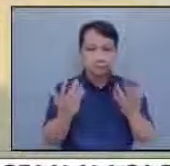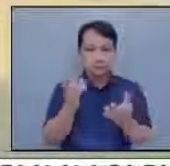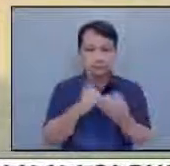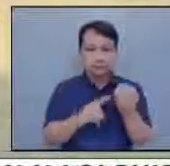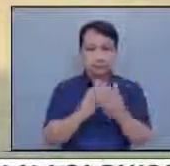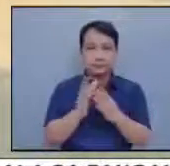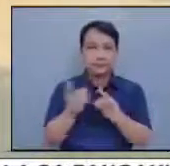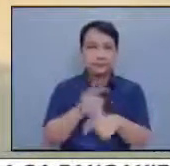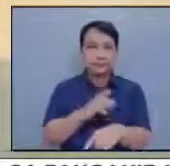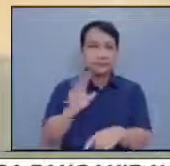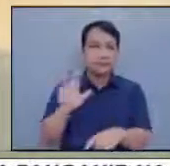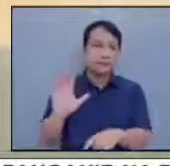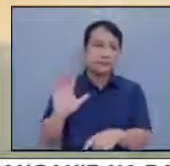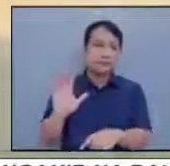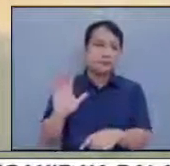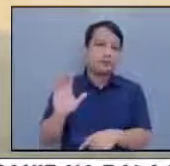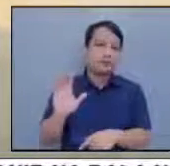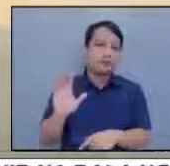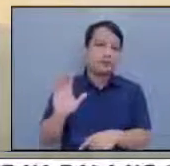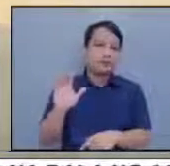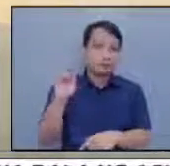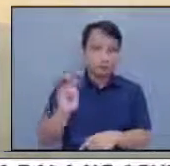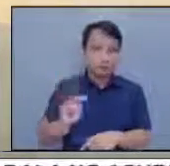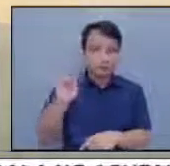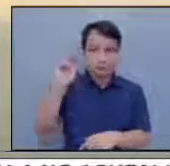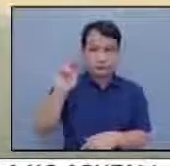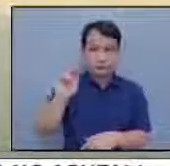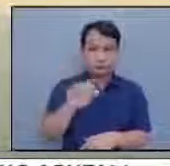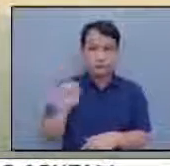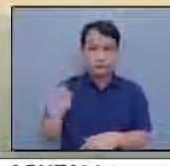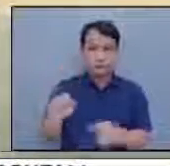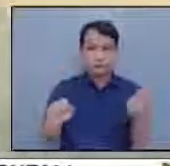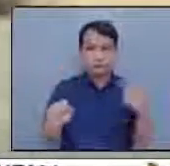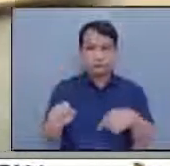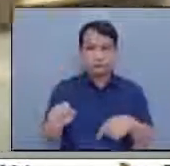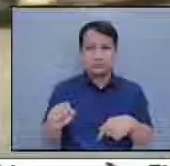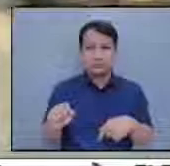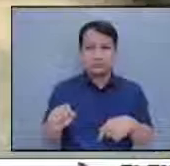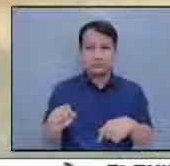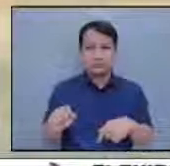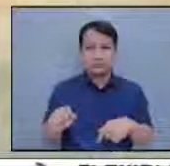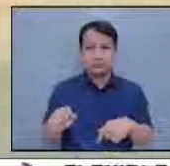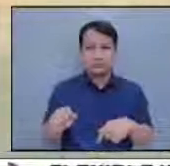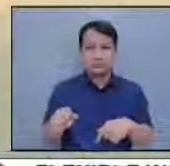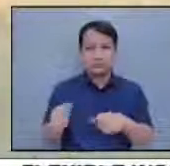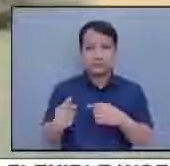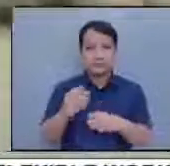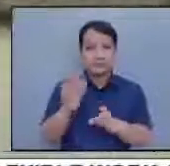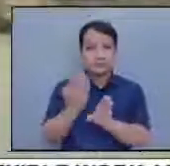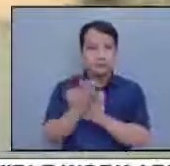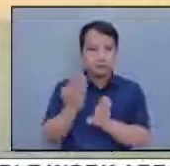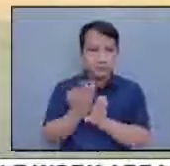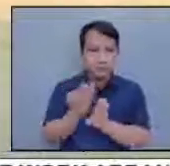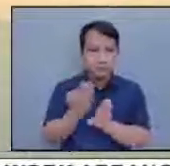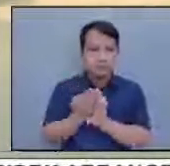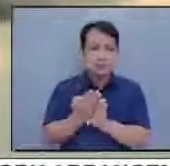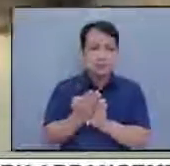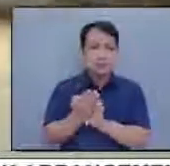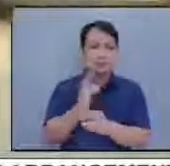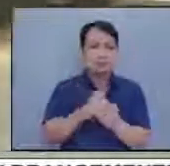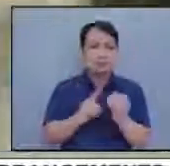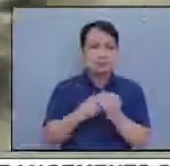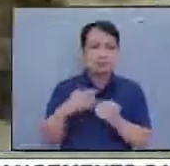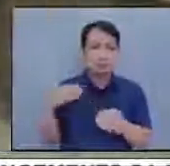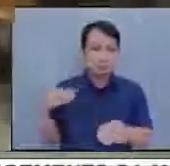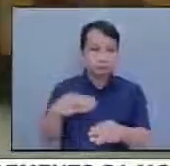nanggagaling ng North Avenue at dumadaan ng Mindanao Avenue ay mga bus na kung saan ay